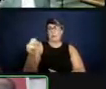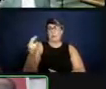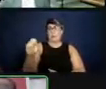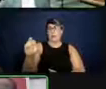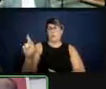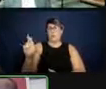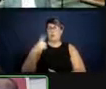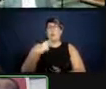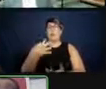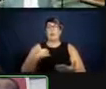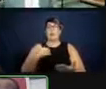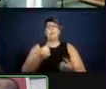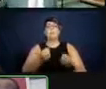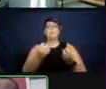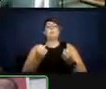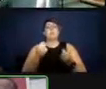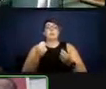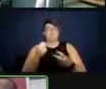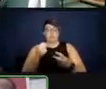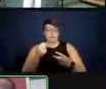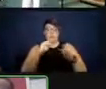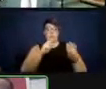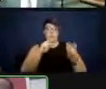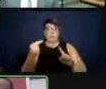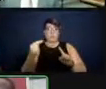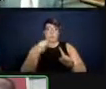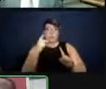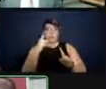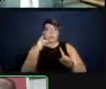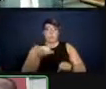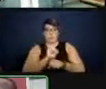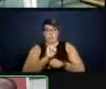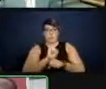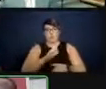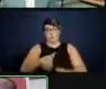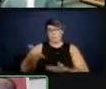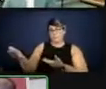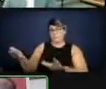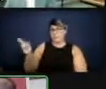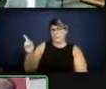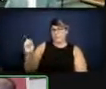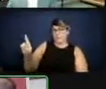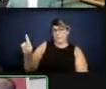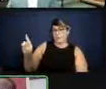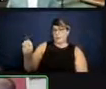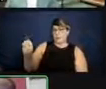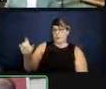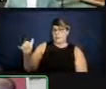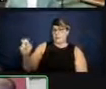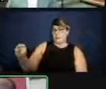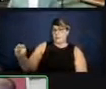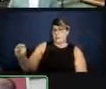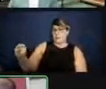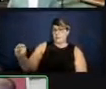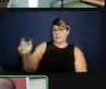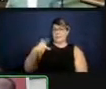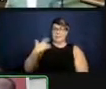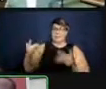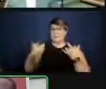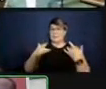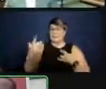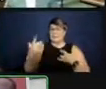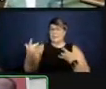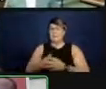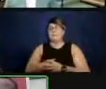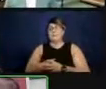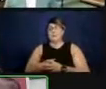tumeona ya kuwa wadau wote wameweza kujumuishwa. Kwa hivyo, Daktari Allison, tunakupa